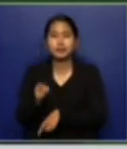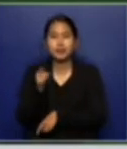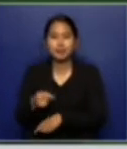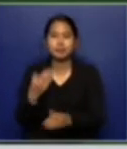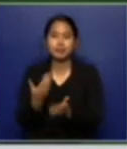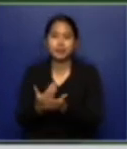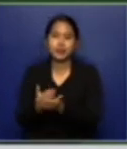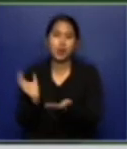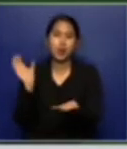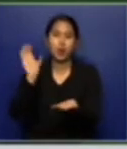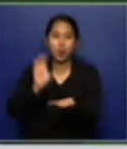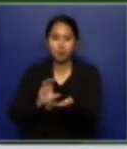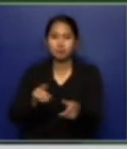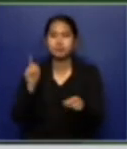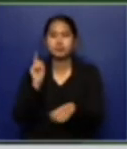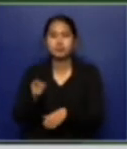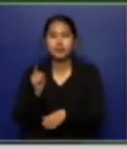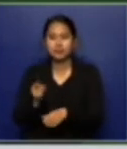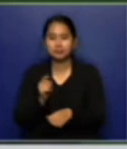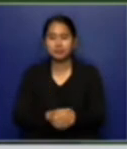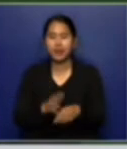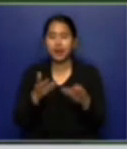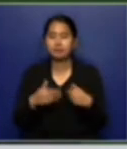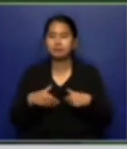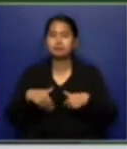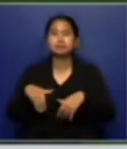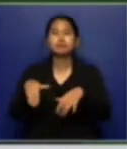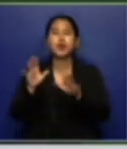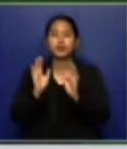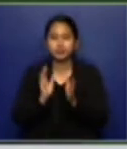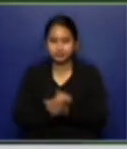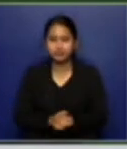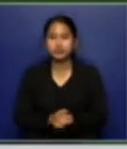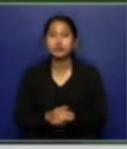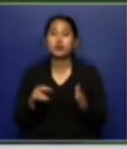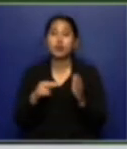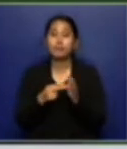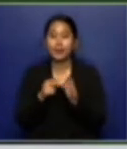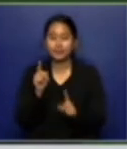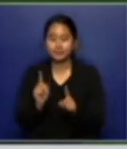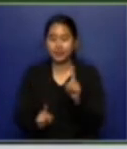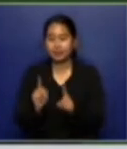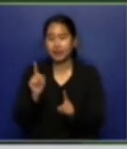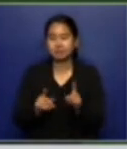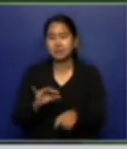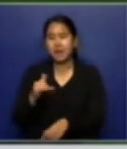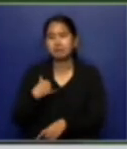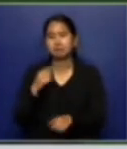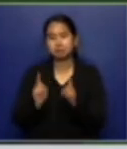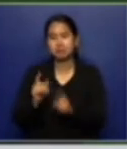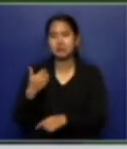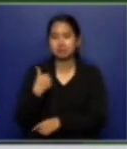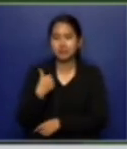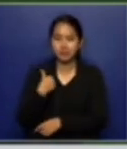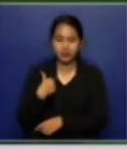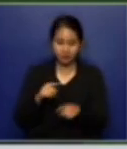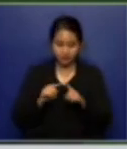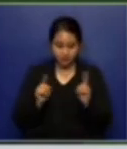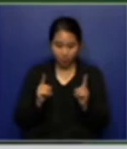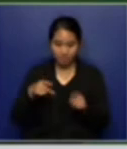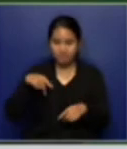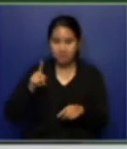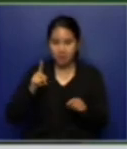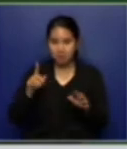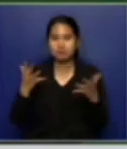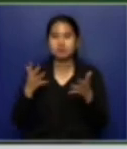ไปแล้วก็ปล่อยให้ผลที่เกิดขึ้นเป็นไปตามยถากรรมการประเมินบางครั้งมีค่ะแต่ว่ามันไม่ได้ประเมินแล้วให้ประโยชน์